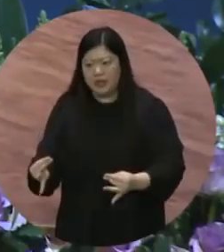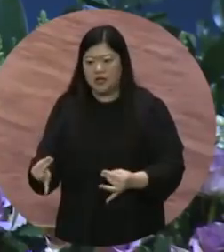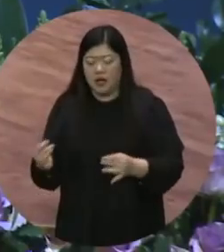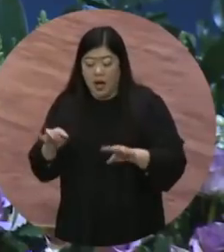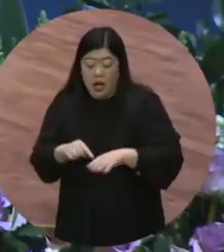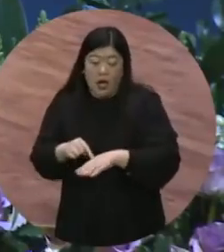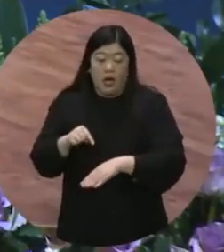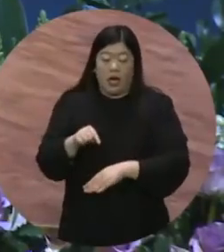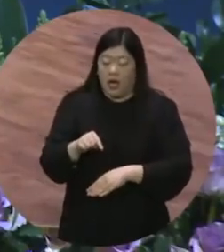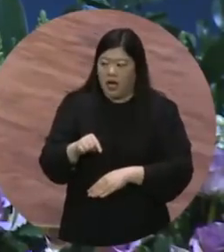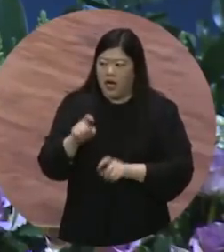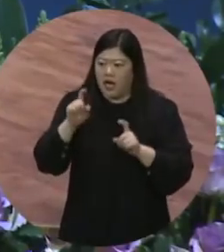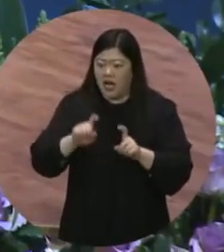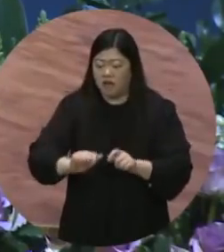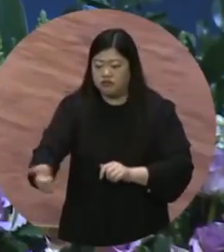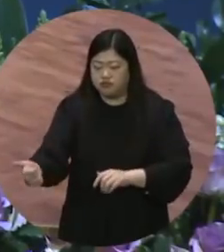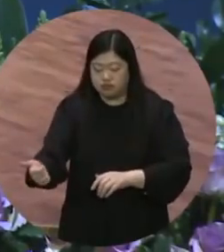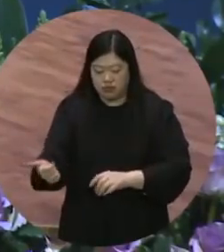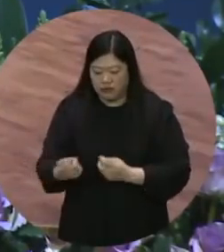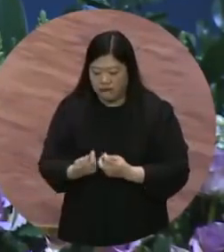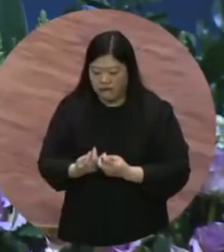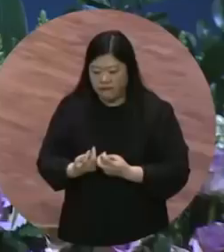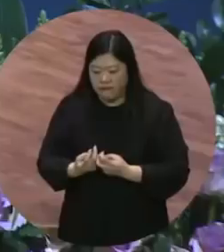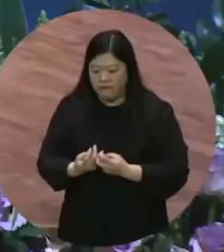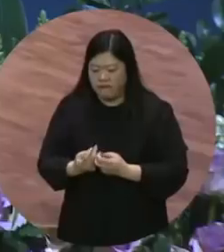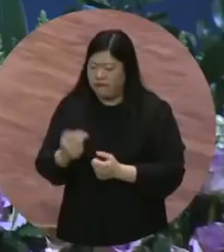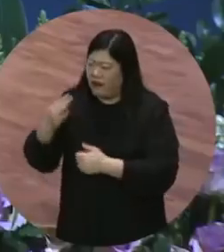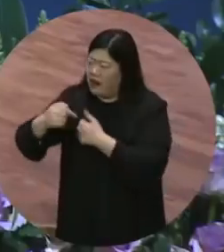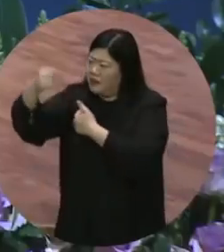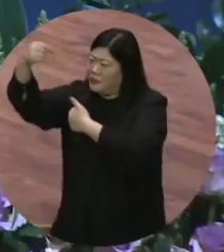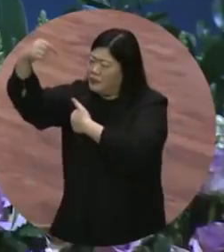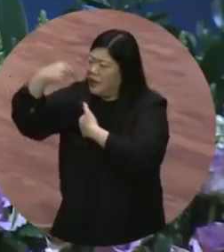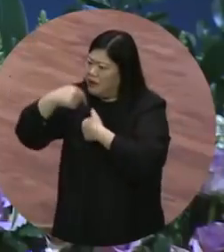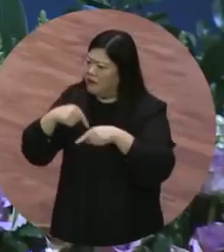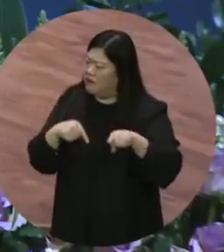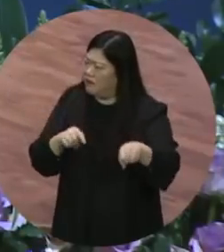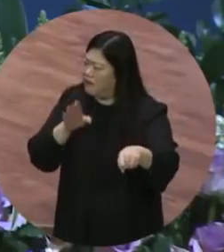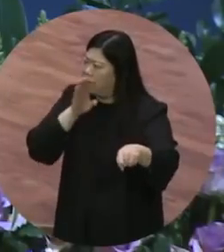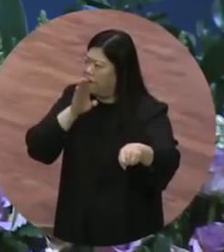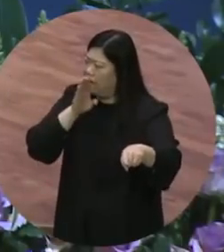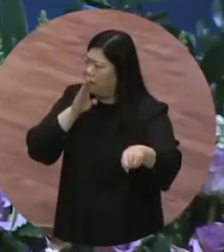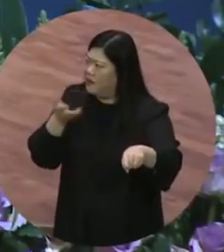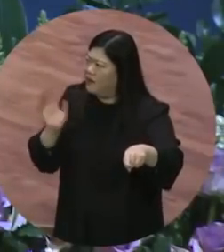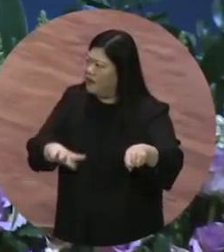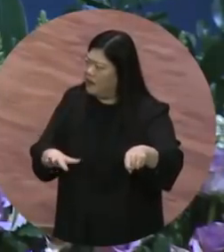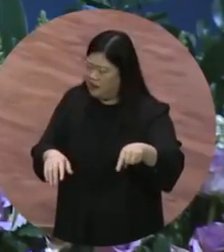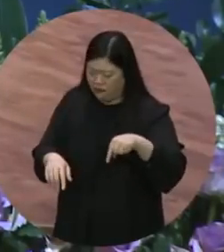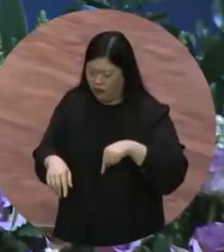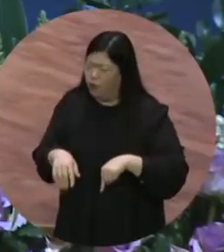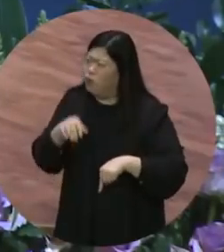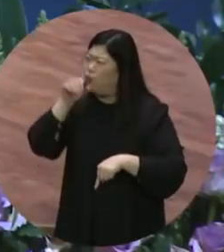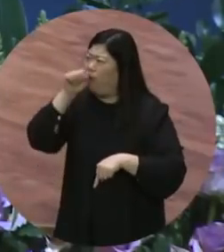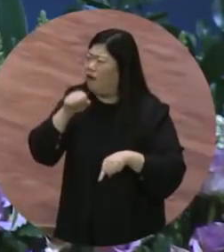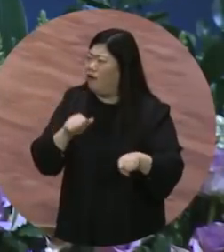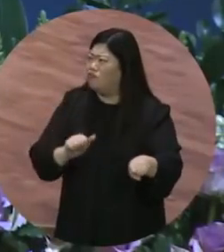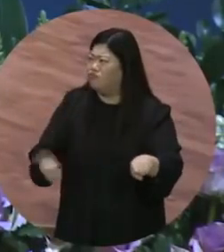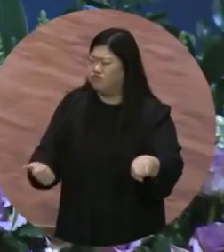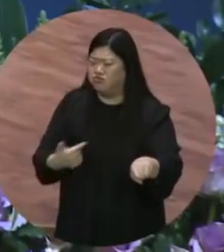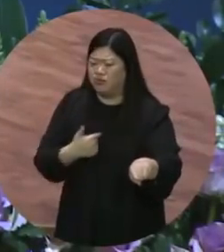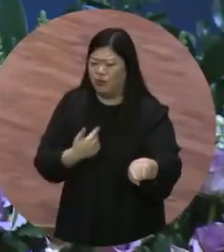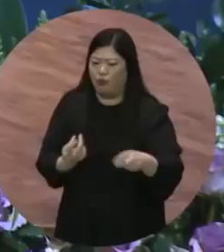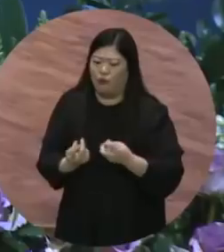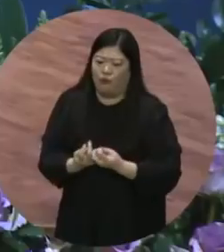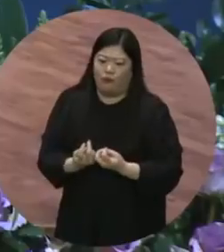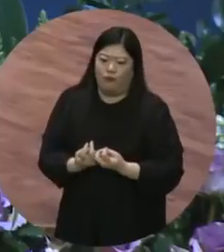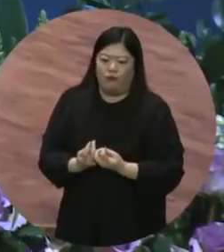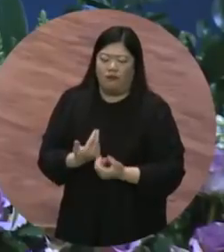겁니다. 말씀은 맞는데 앞으로 할 수가 없어. 내가 내게 보여줄 땅으로 가나안